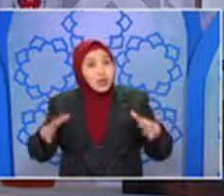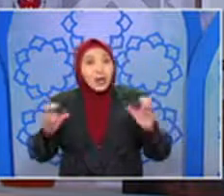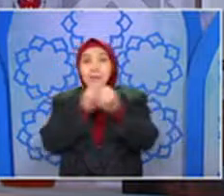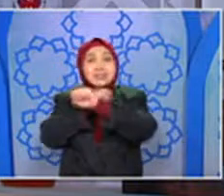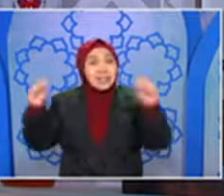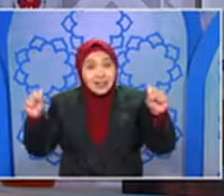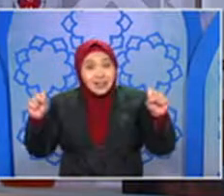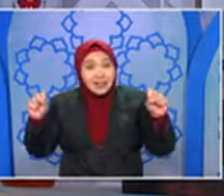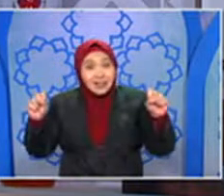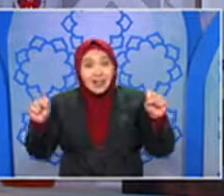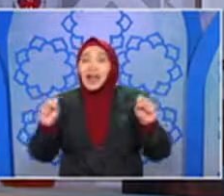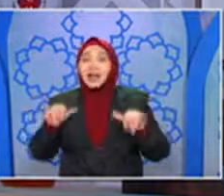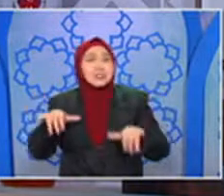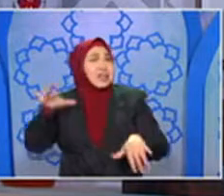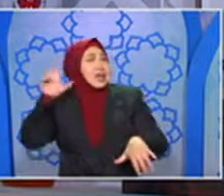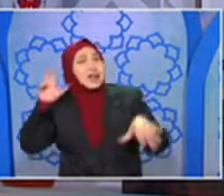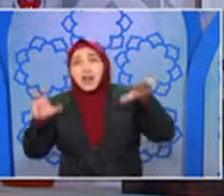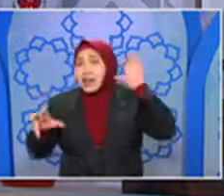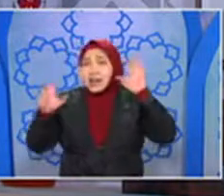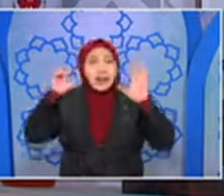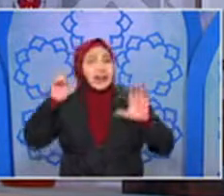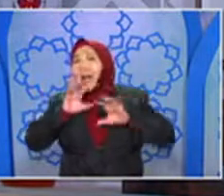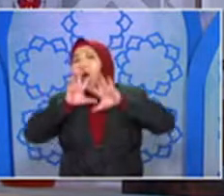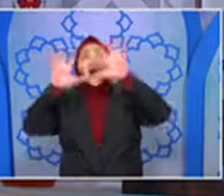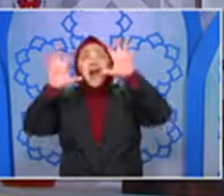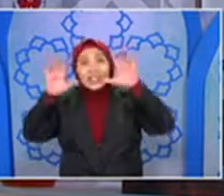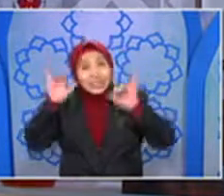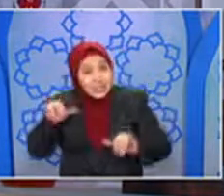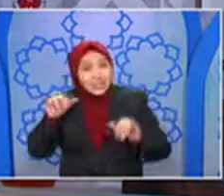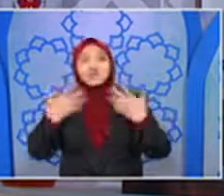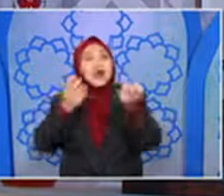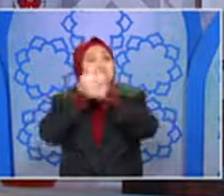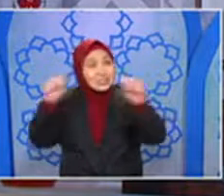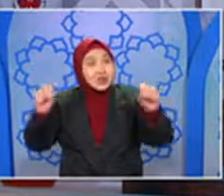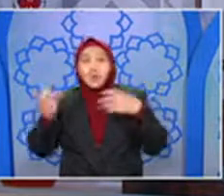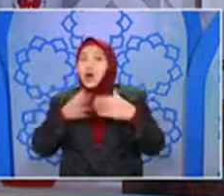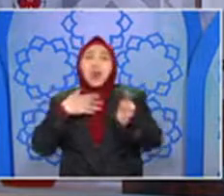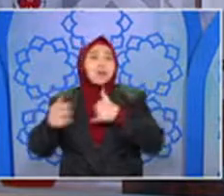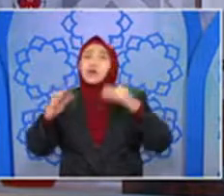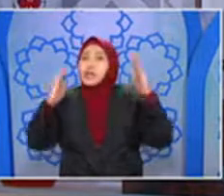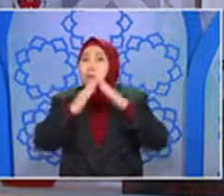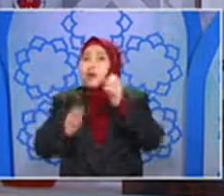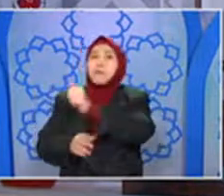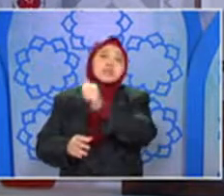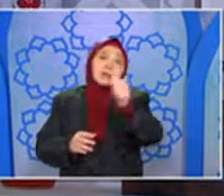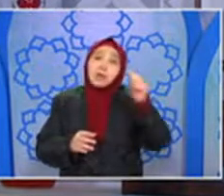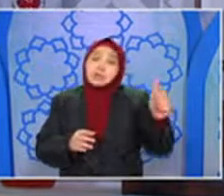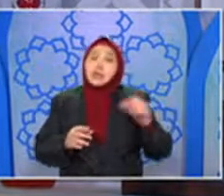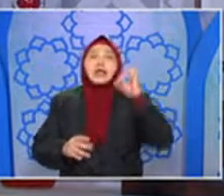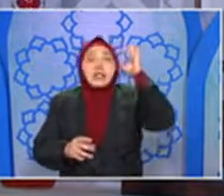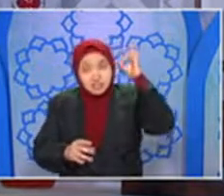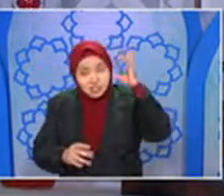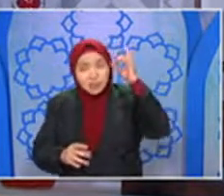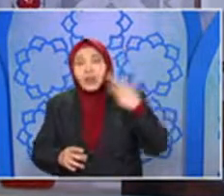bersedia? Saya nak dengar juga jeritan anda. Ya, telah pun bersedia. Walaupun di rumah masing-masing, insya-Allah